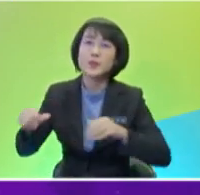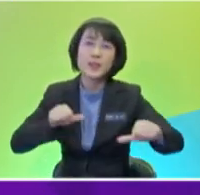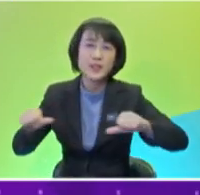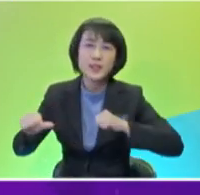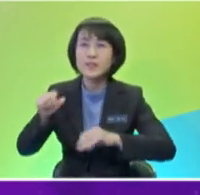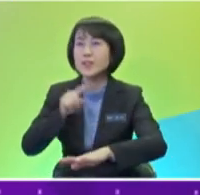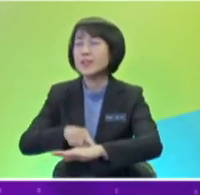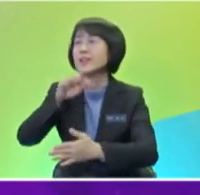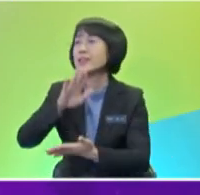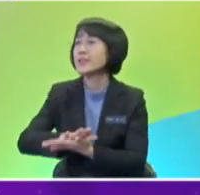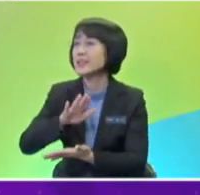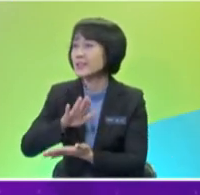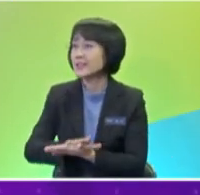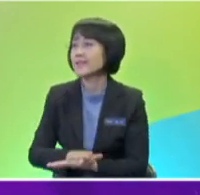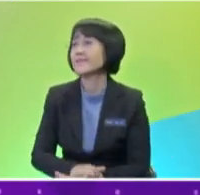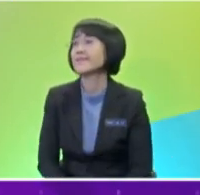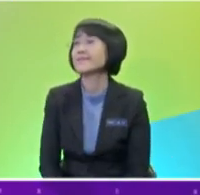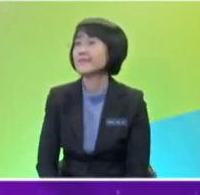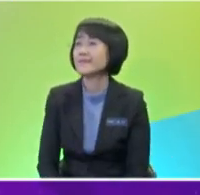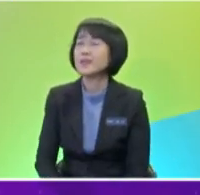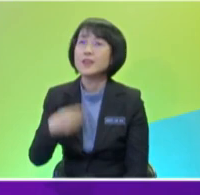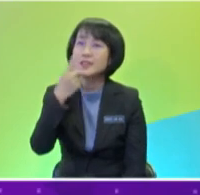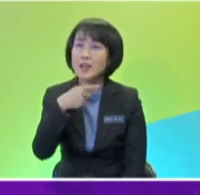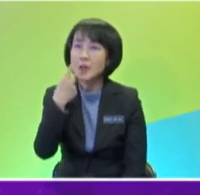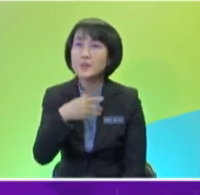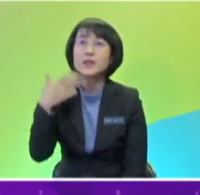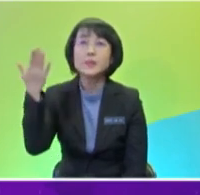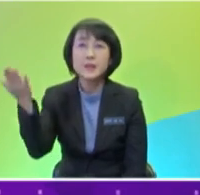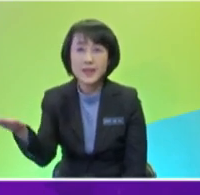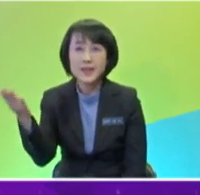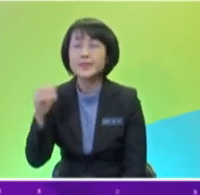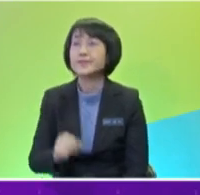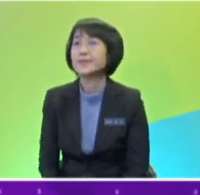kita perlu minta kebenaran kepada dia Siapakah beliau